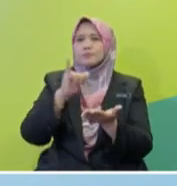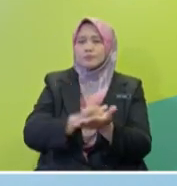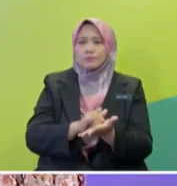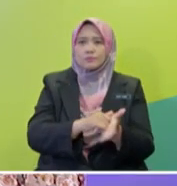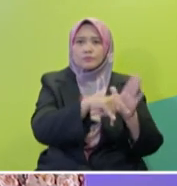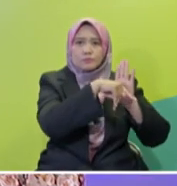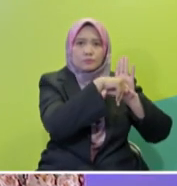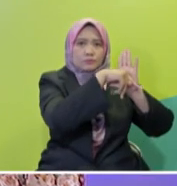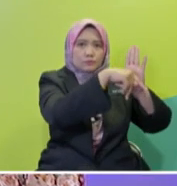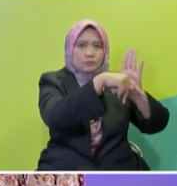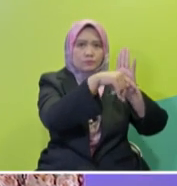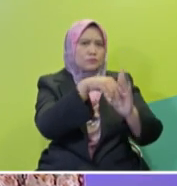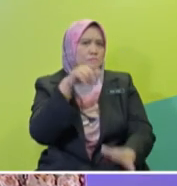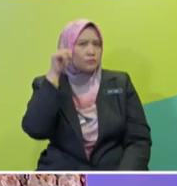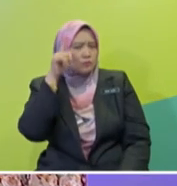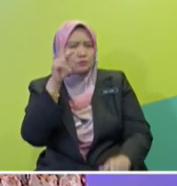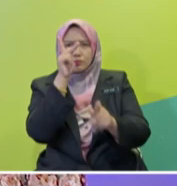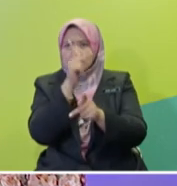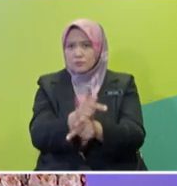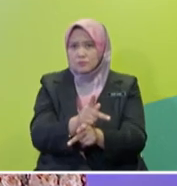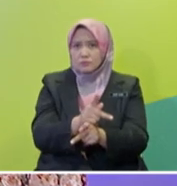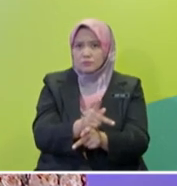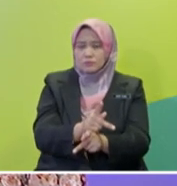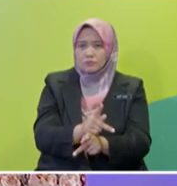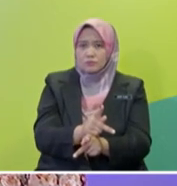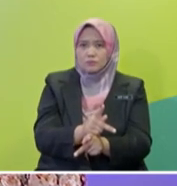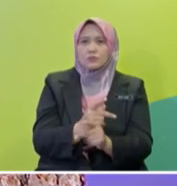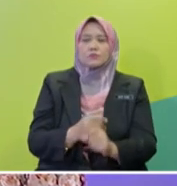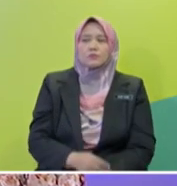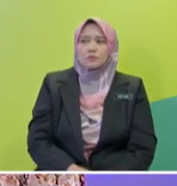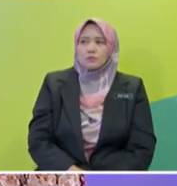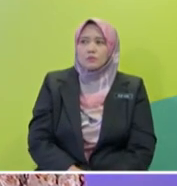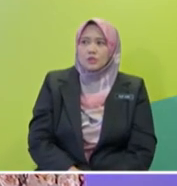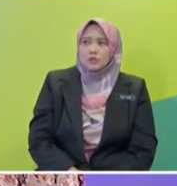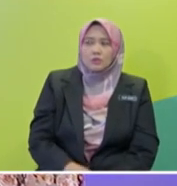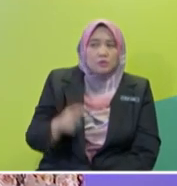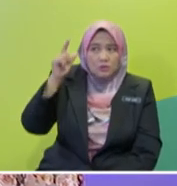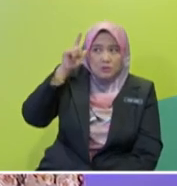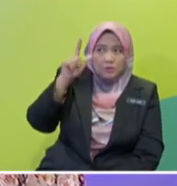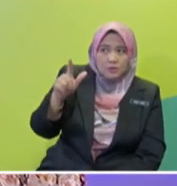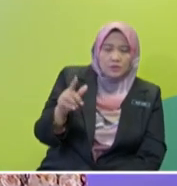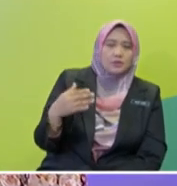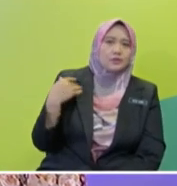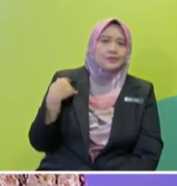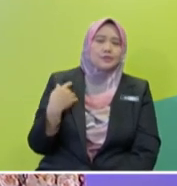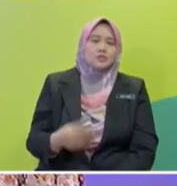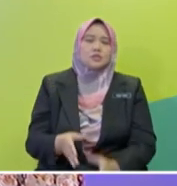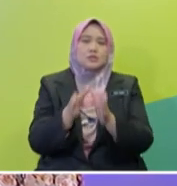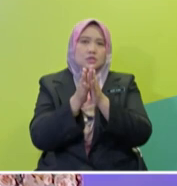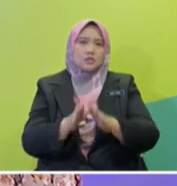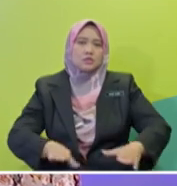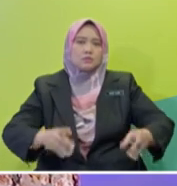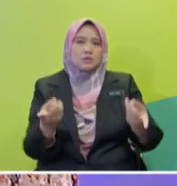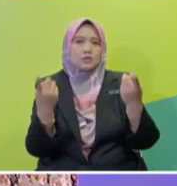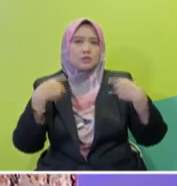kita save tadi shift dan kita akan dapat lihat di browser ataupun